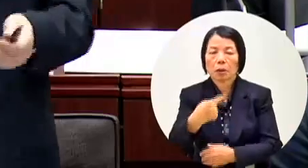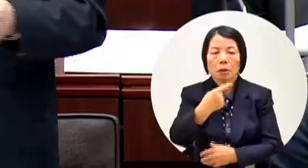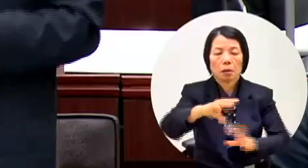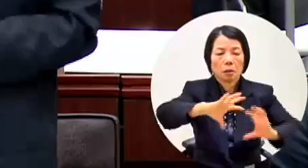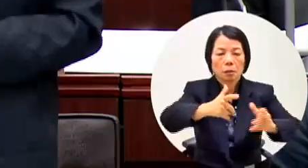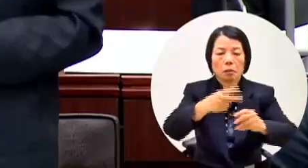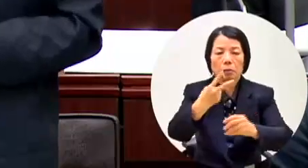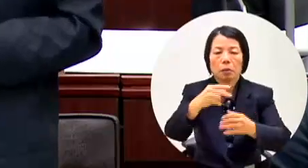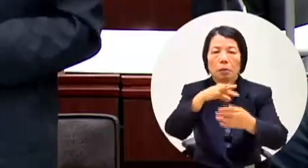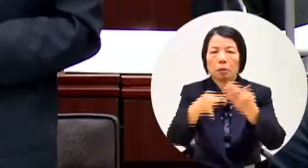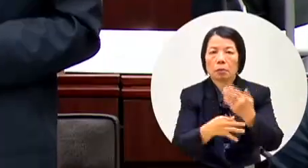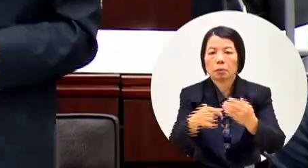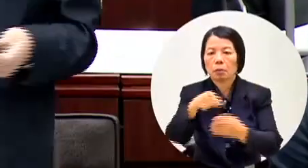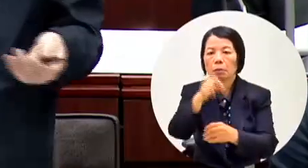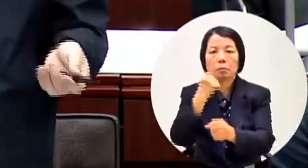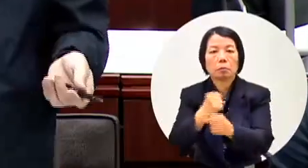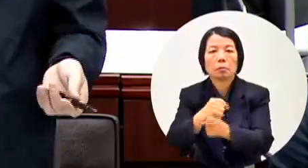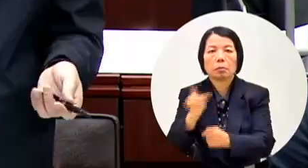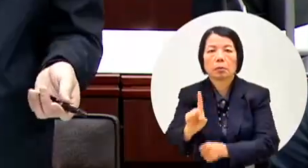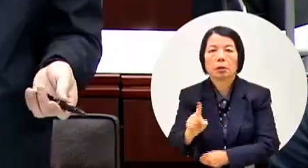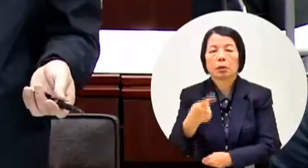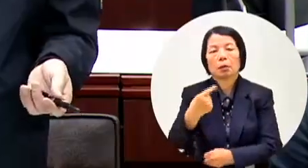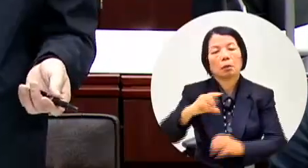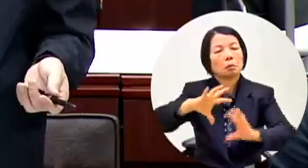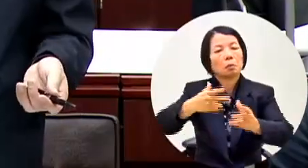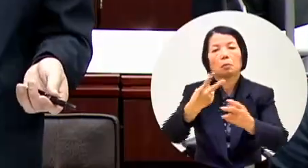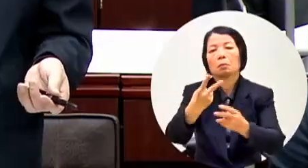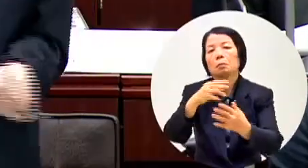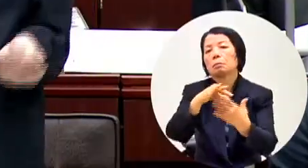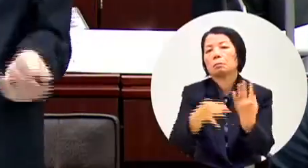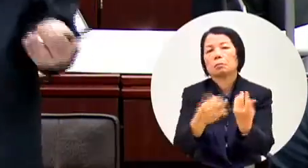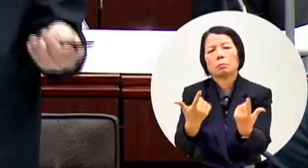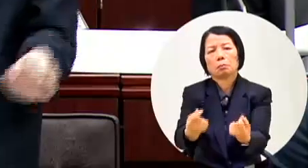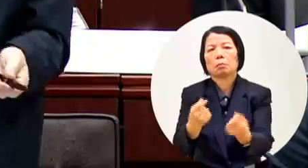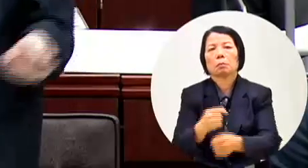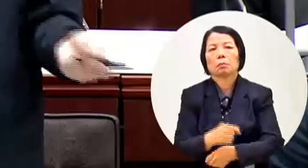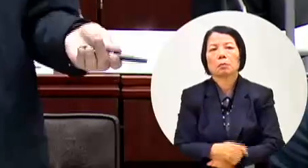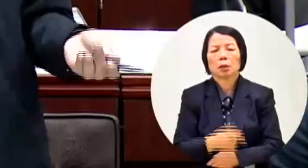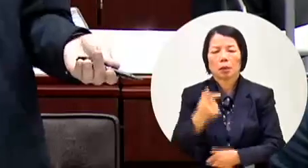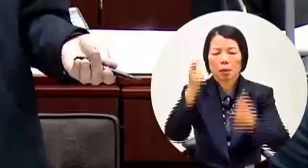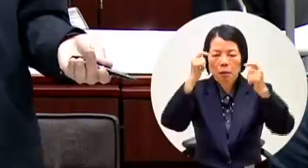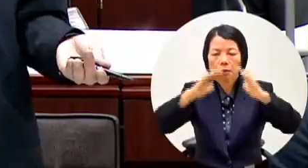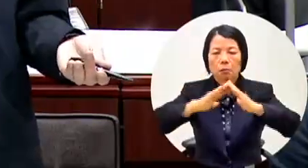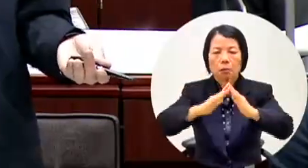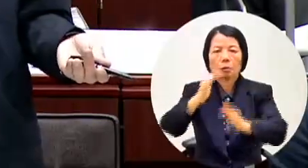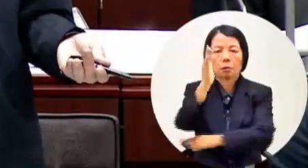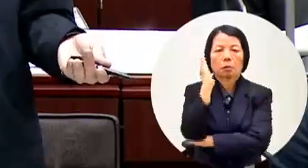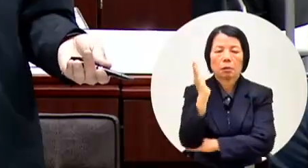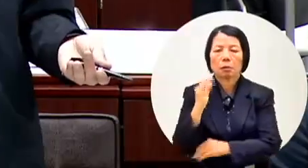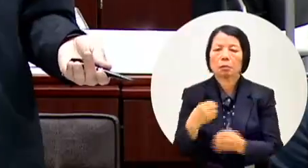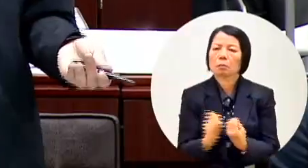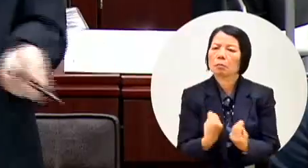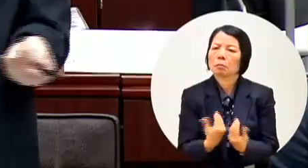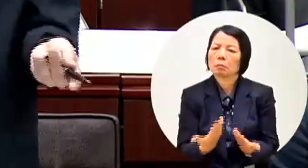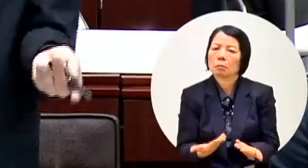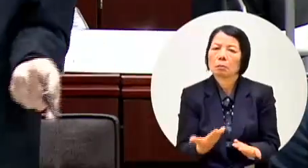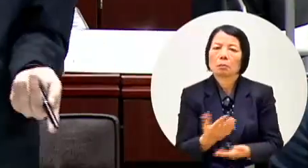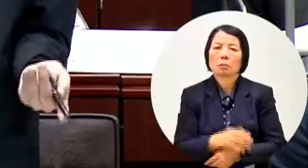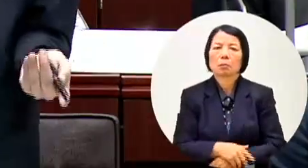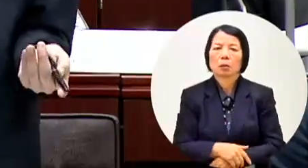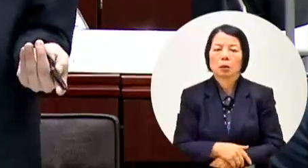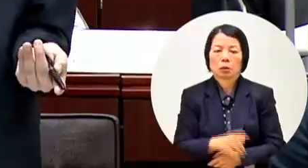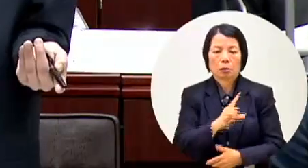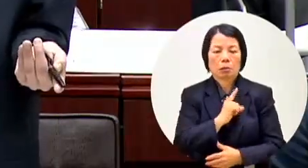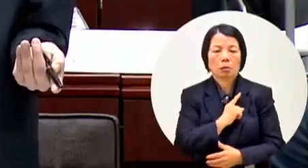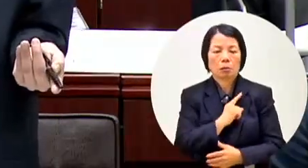香港，香港实施什么制度？也是一国两制。我们一个高雄市政府有什么办法？我们把自己